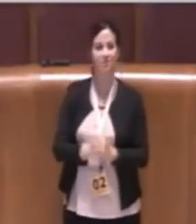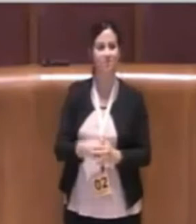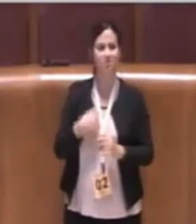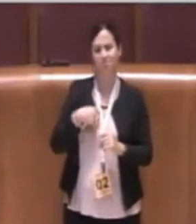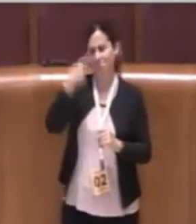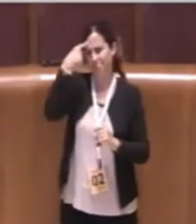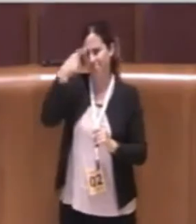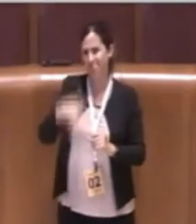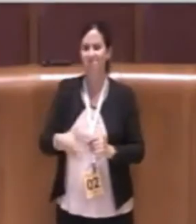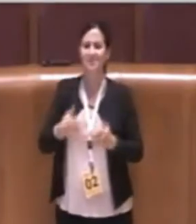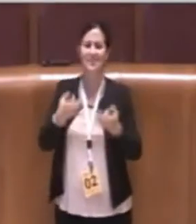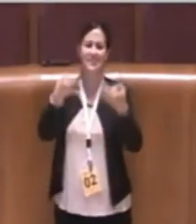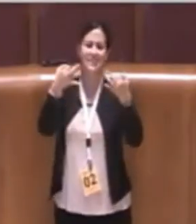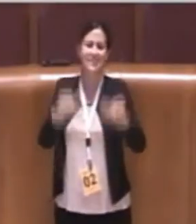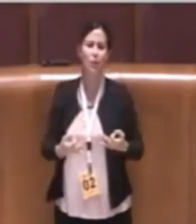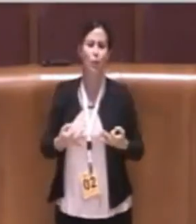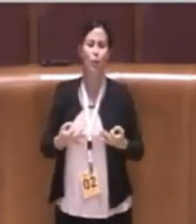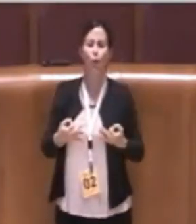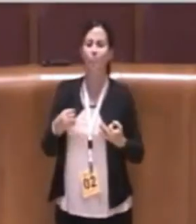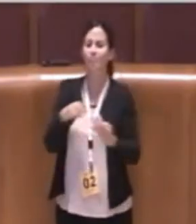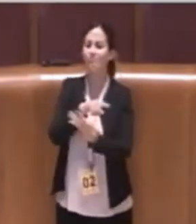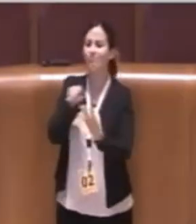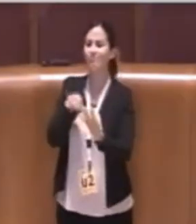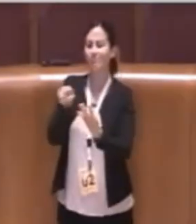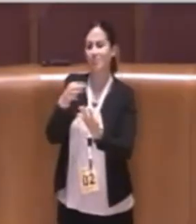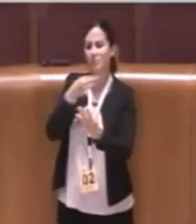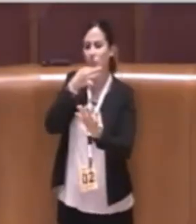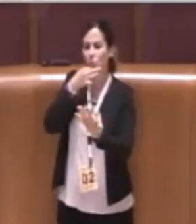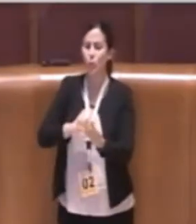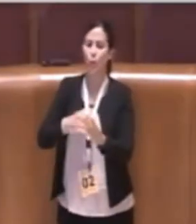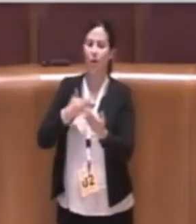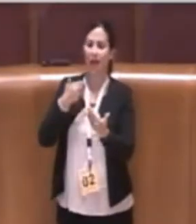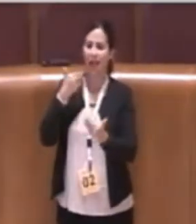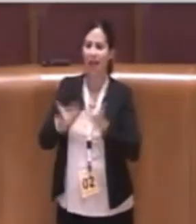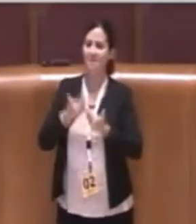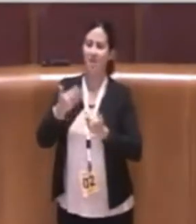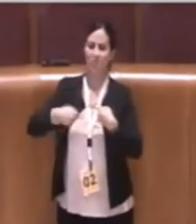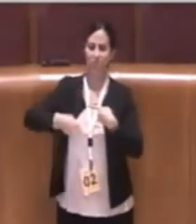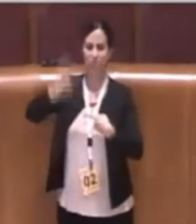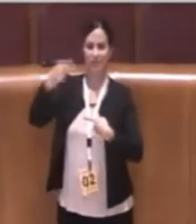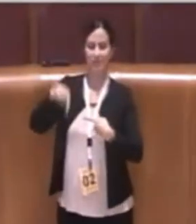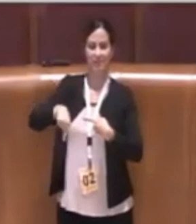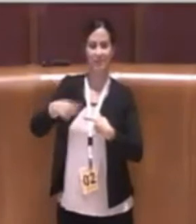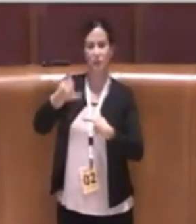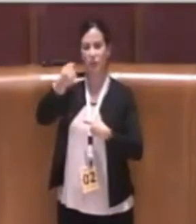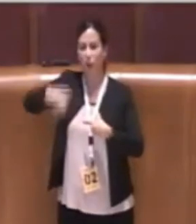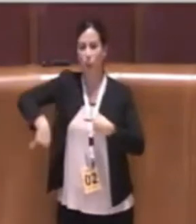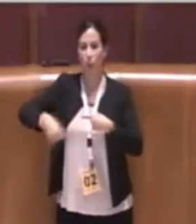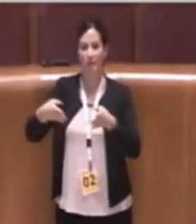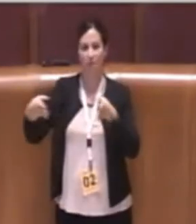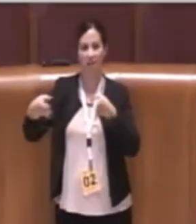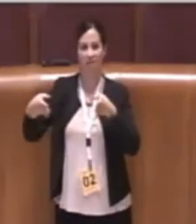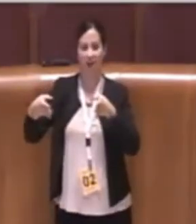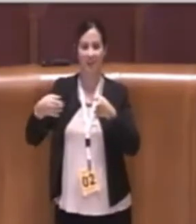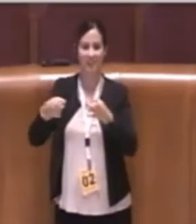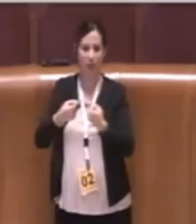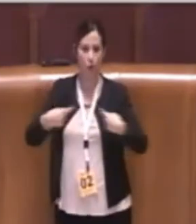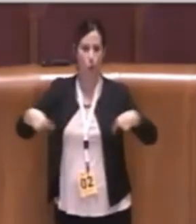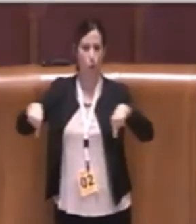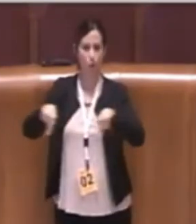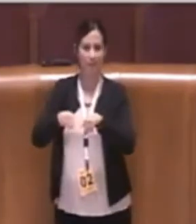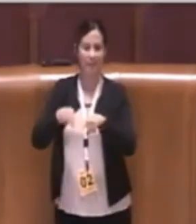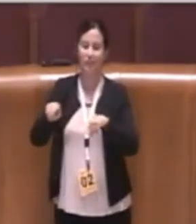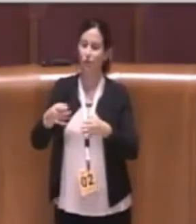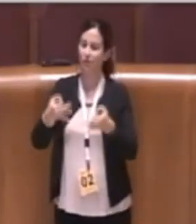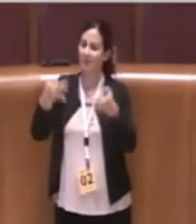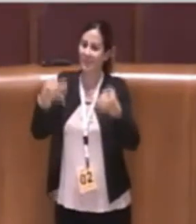dare quell'impulso politico e quello sprint in quest'ultima parte di consigliatura, soprattutto perché sono persone che hanno